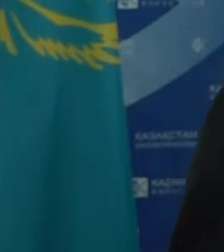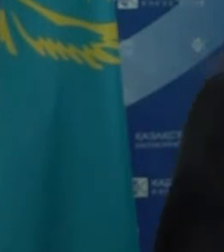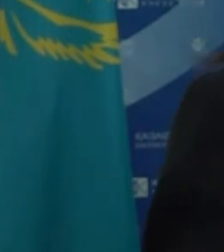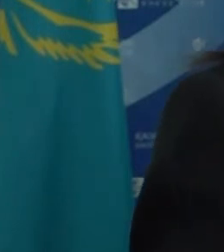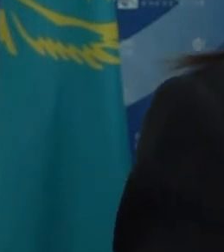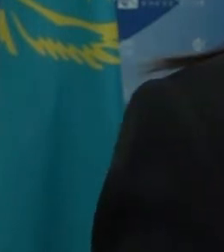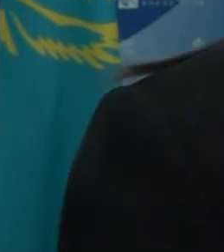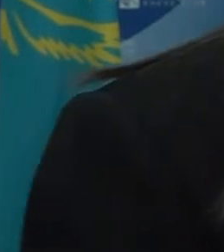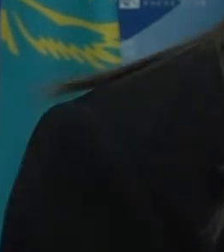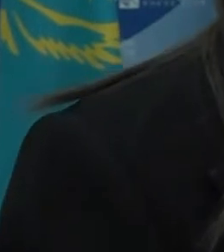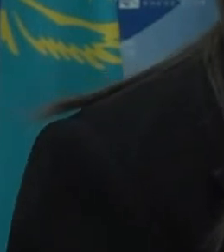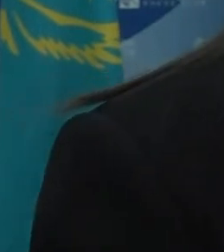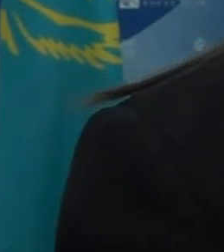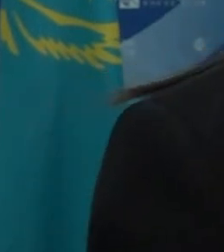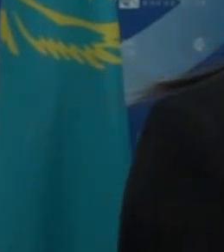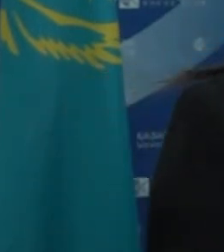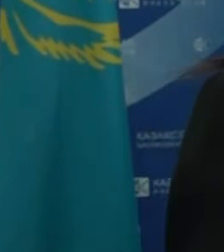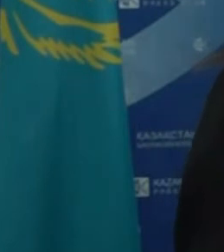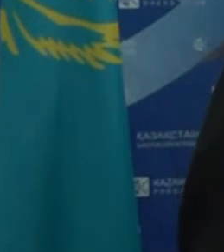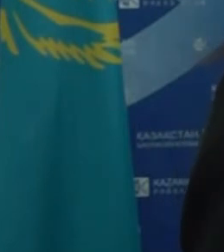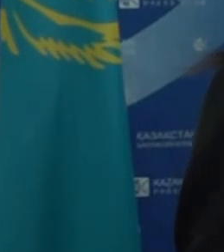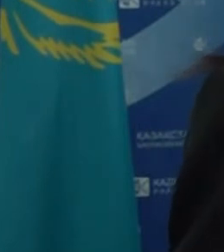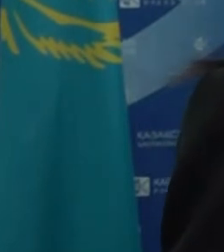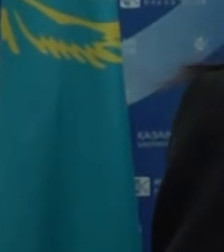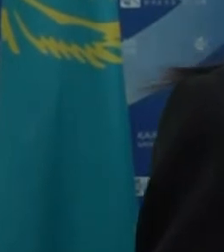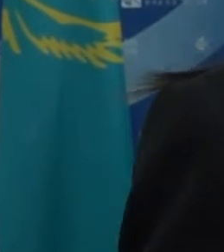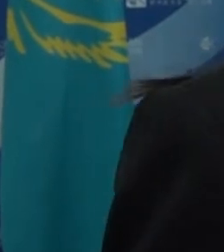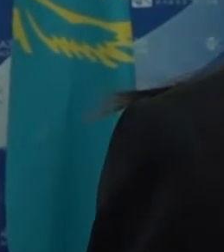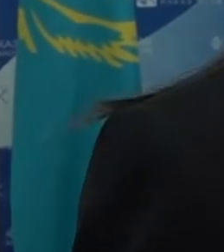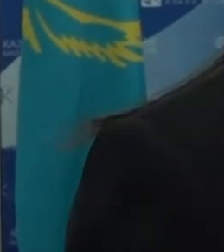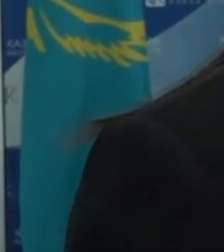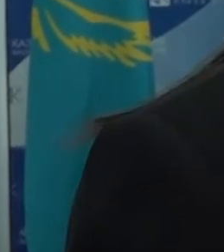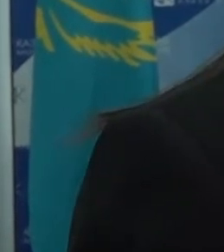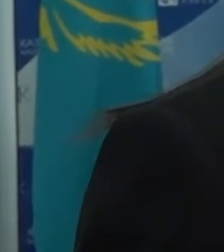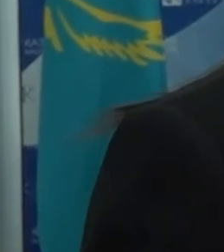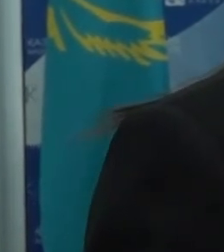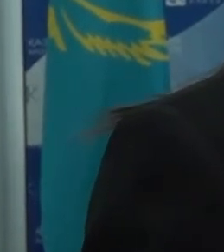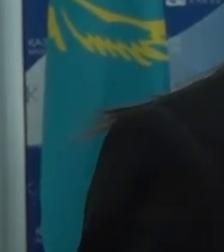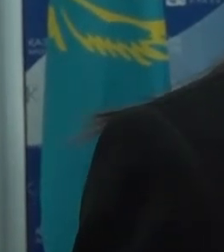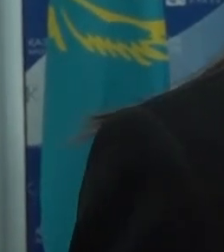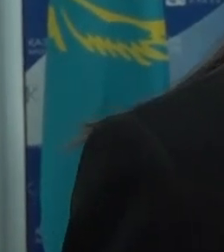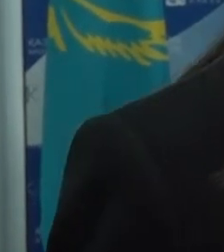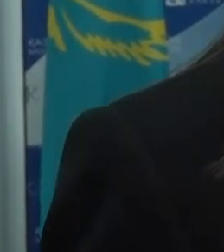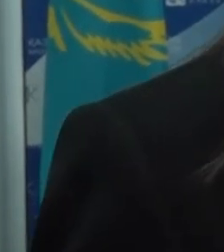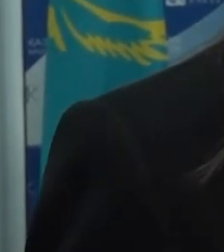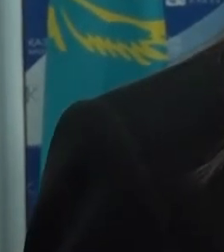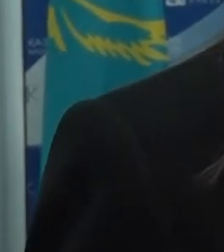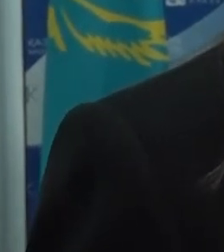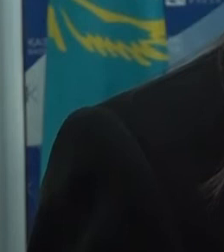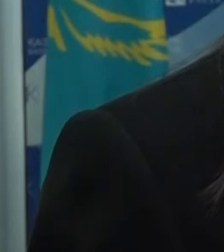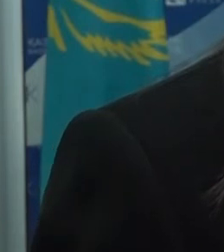как вопросы соучастия, то есть было бы здорово, что вот эти вот готовые уже проекты, они как-то были